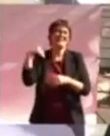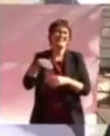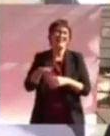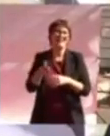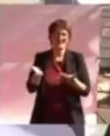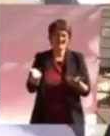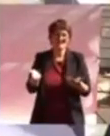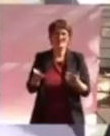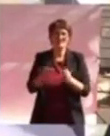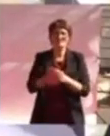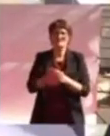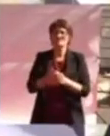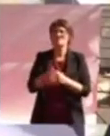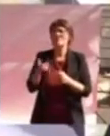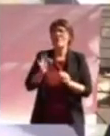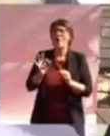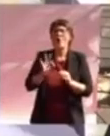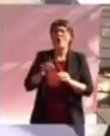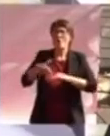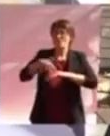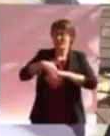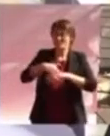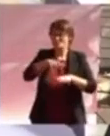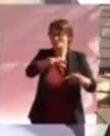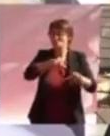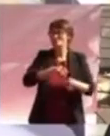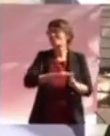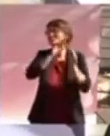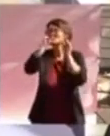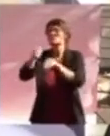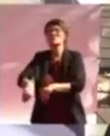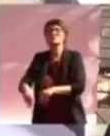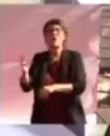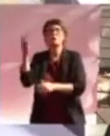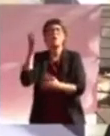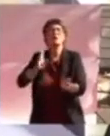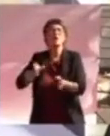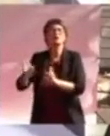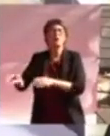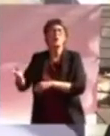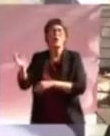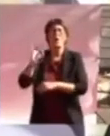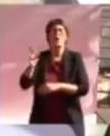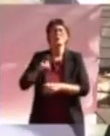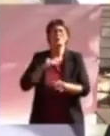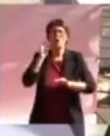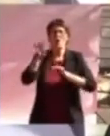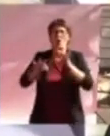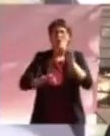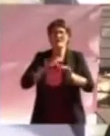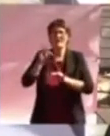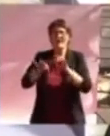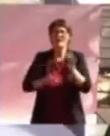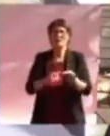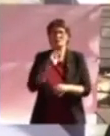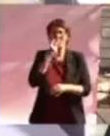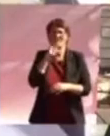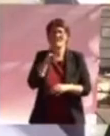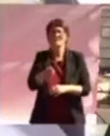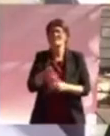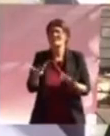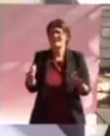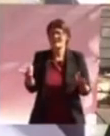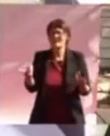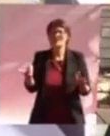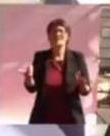come pronto soccorso le terapie intensive e a volte però considerati dalle aziende solo come un